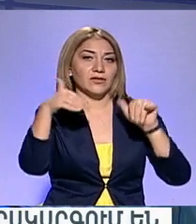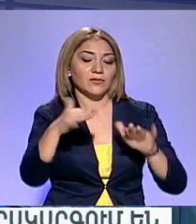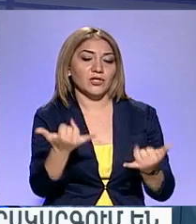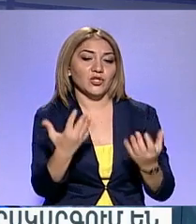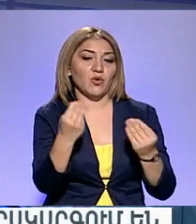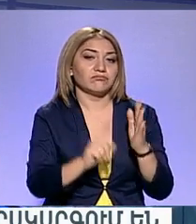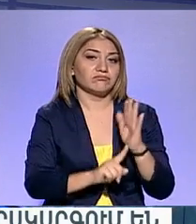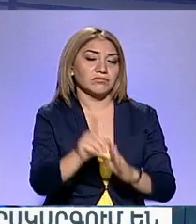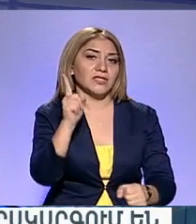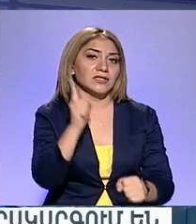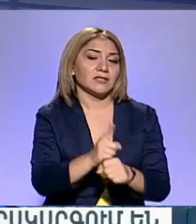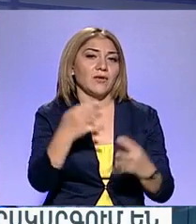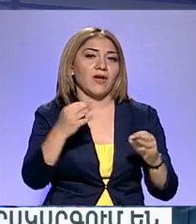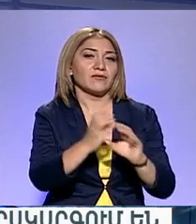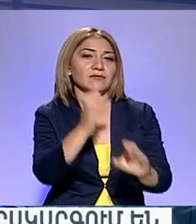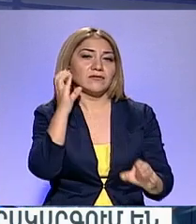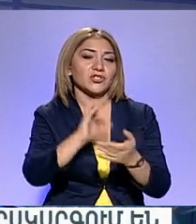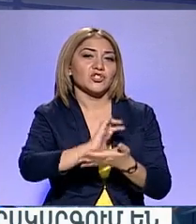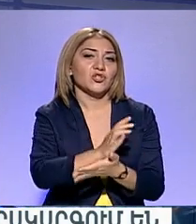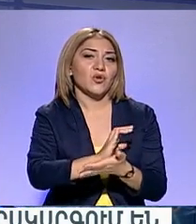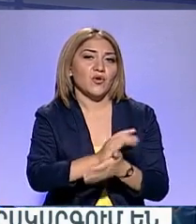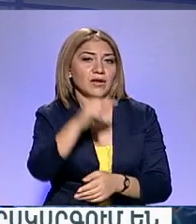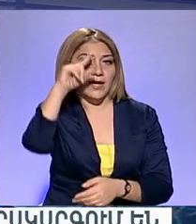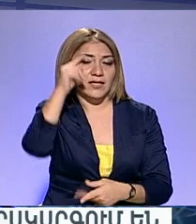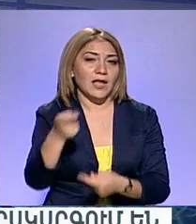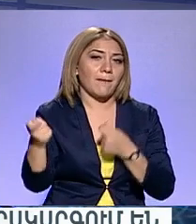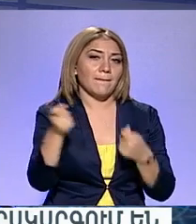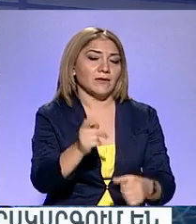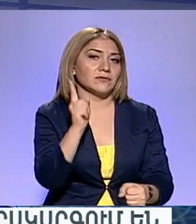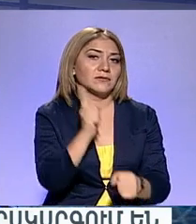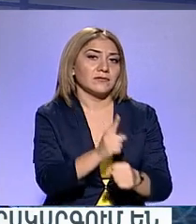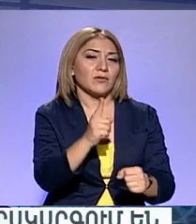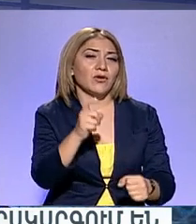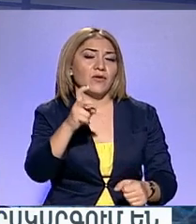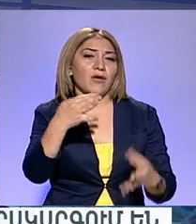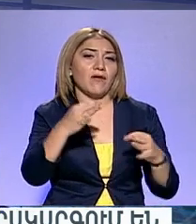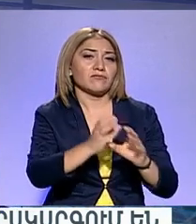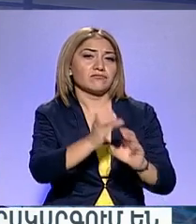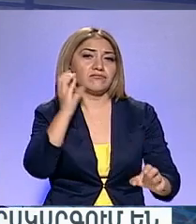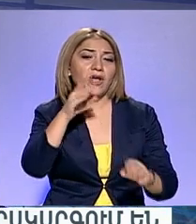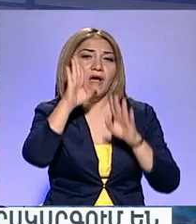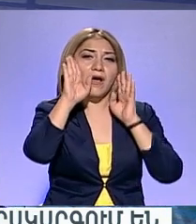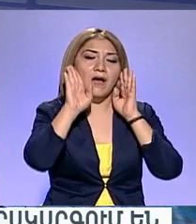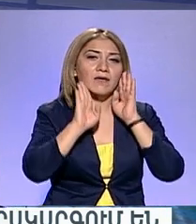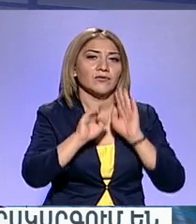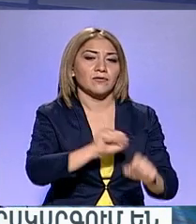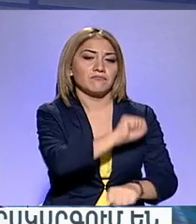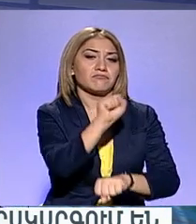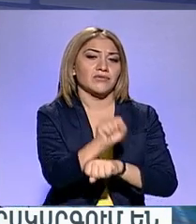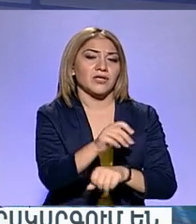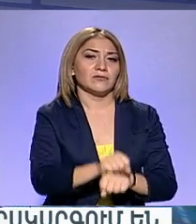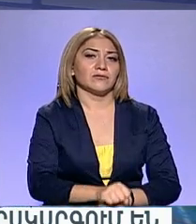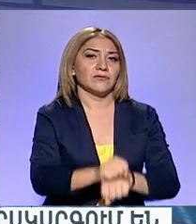այսօրվանից արգելվում է բեռնատարներով ծորենի ներգրումը Հայաստան։ Հարյուրավոր բեռնատար ավտոմեքենաներ կարճ ժամանակով առավոտյան արգելափակել են